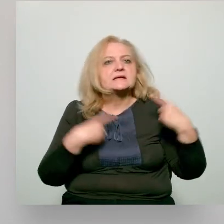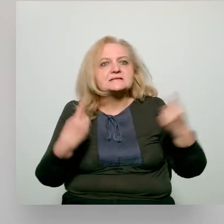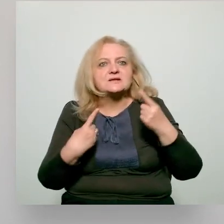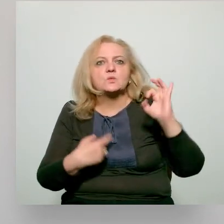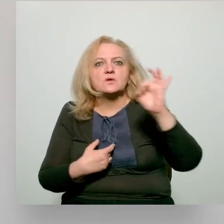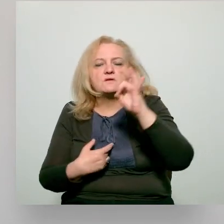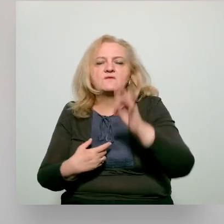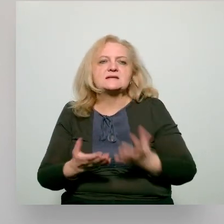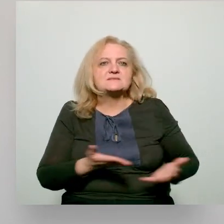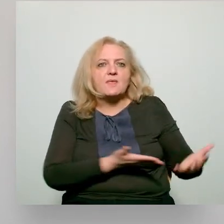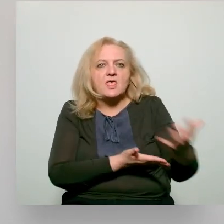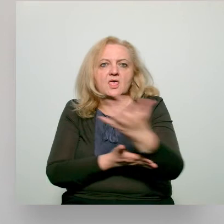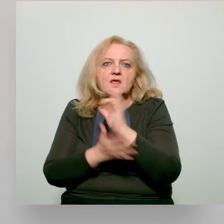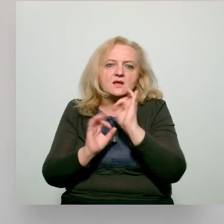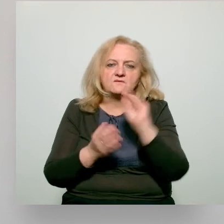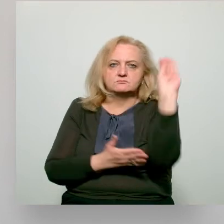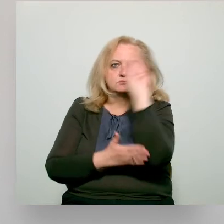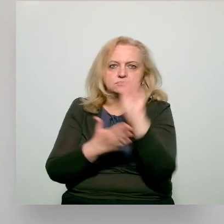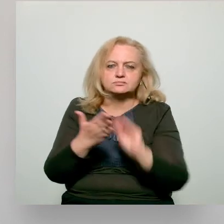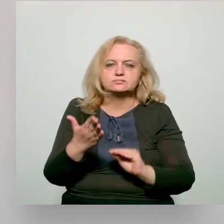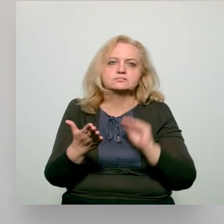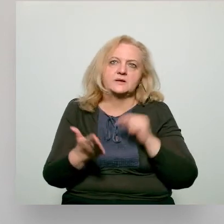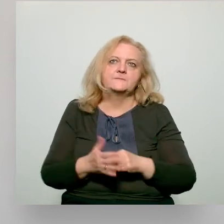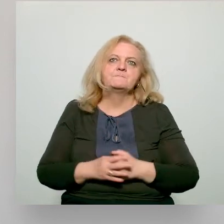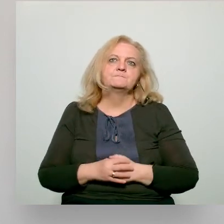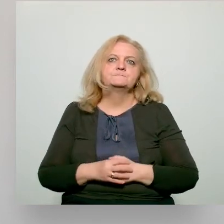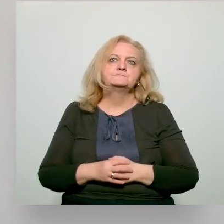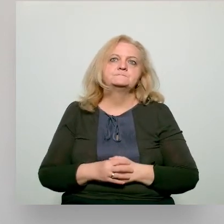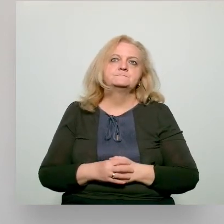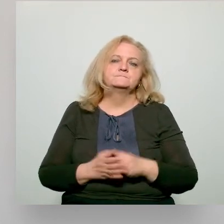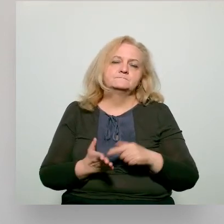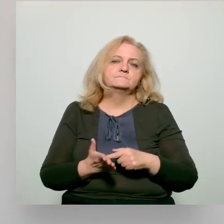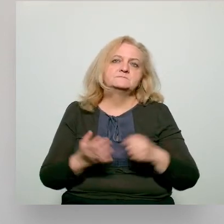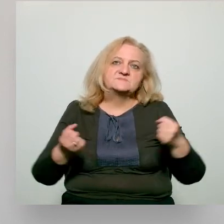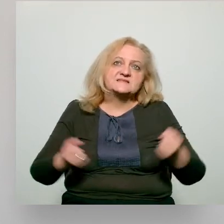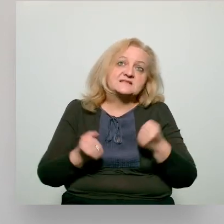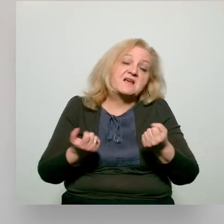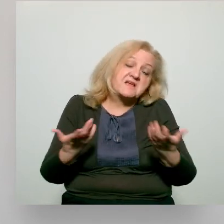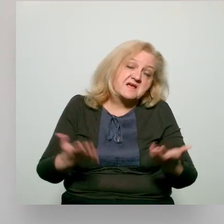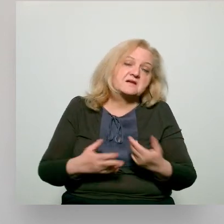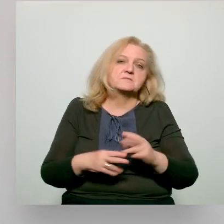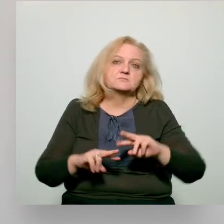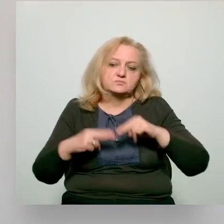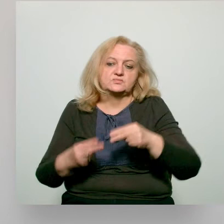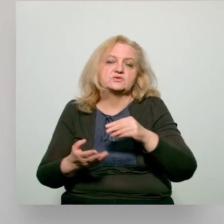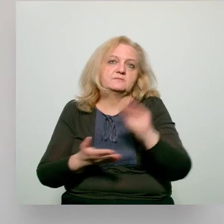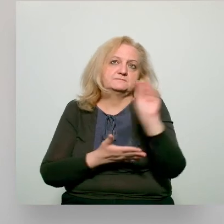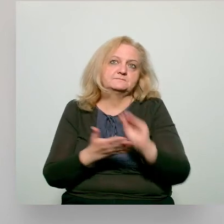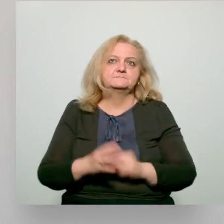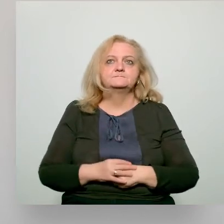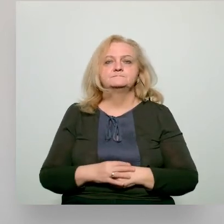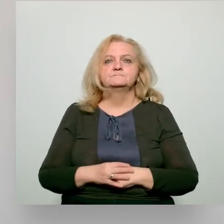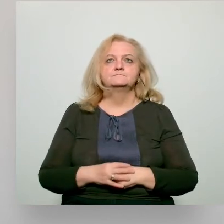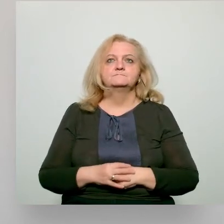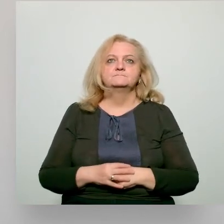zbieram, to kumuluję i w pewien sposób próbuję to przetworzyć, na ile to jest możliwe w obecnej chwili.